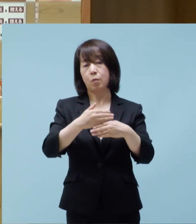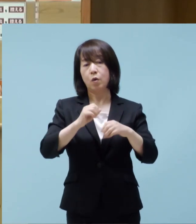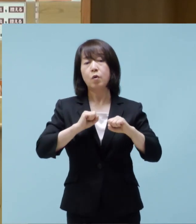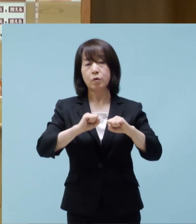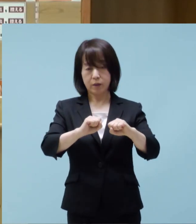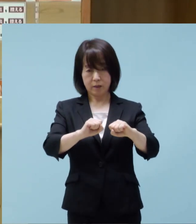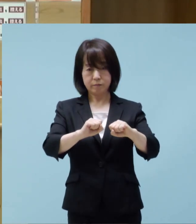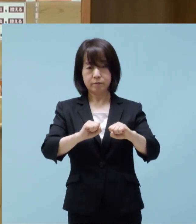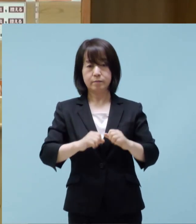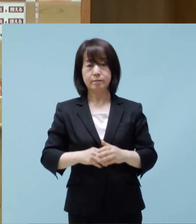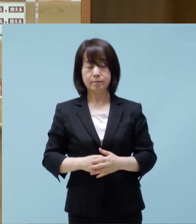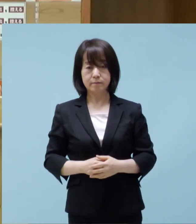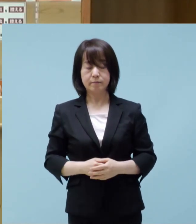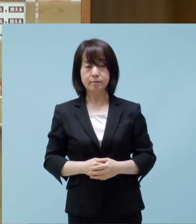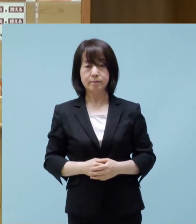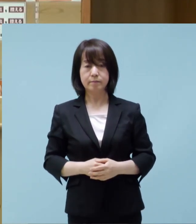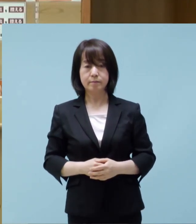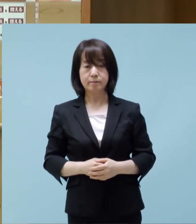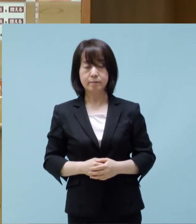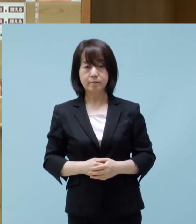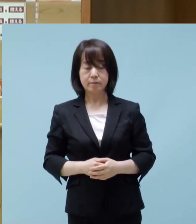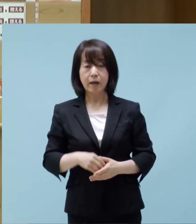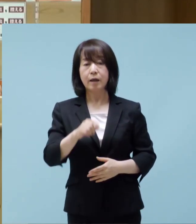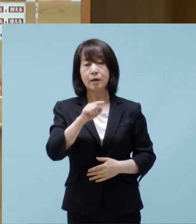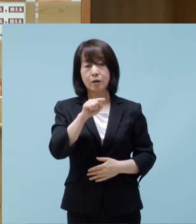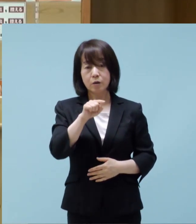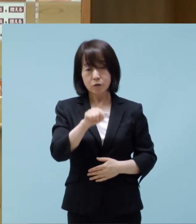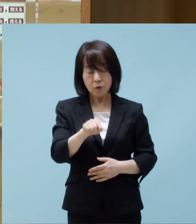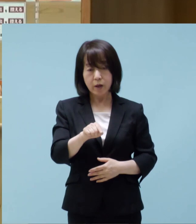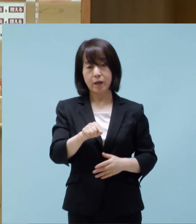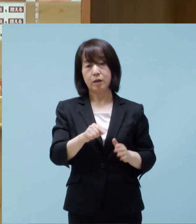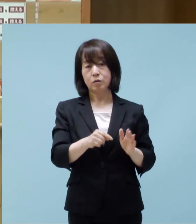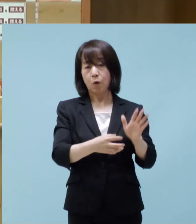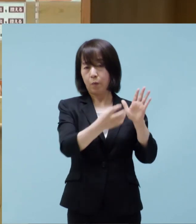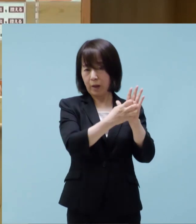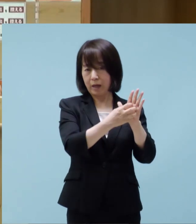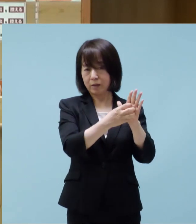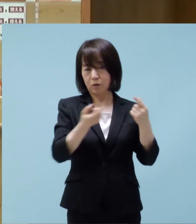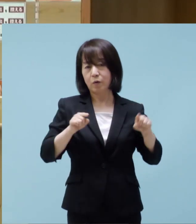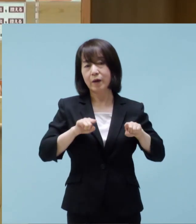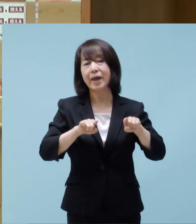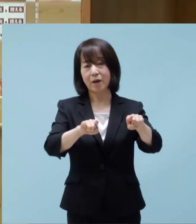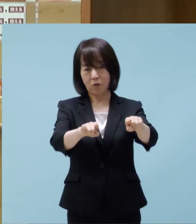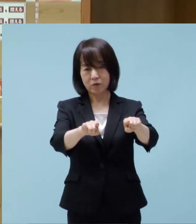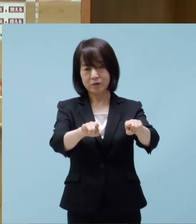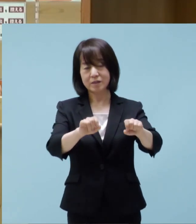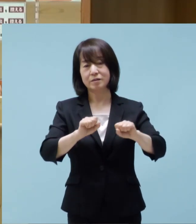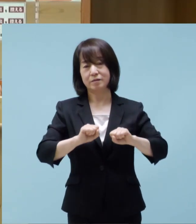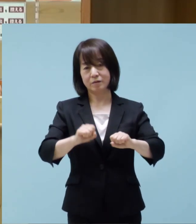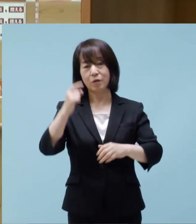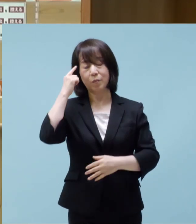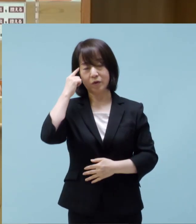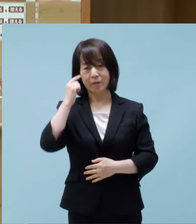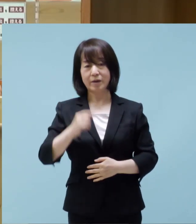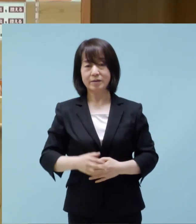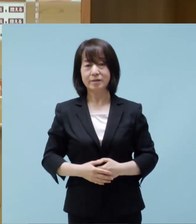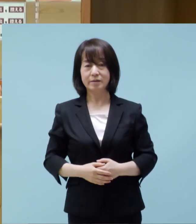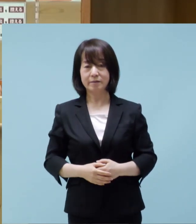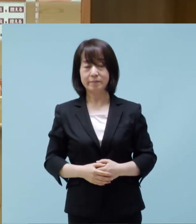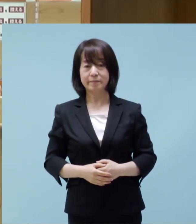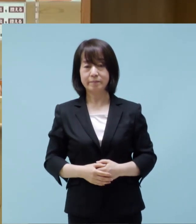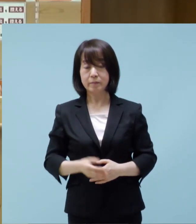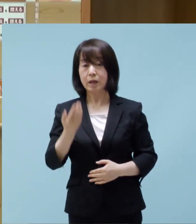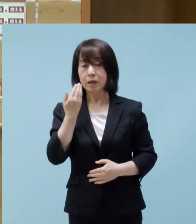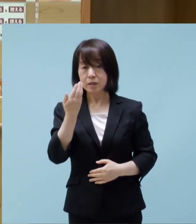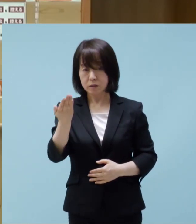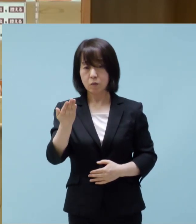ので、そこもある意味で並行してやっていくことになるというふうに考えています。 現在、まあ、緊急事態